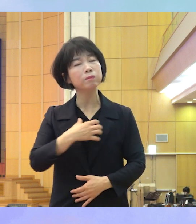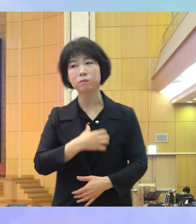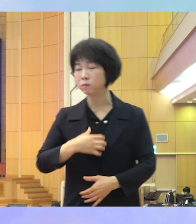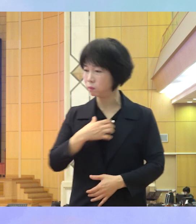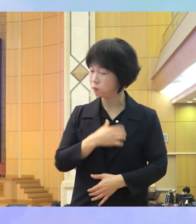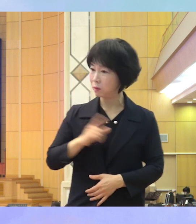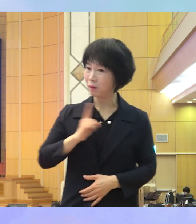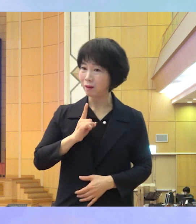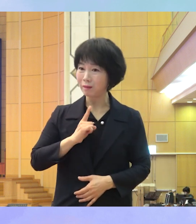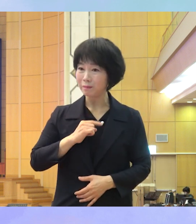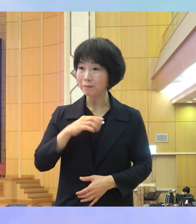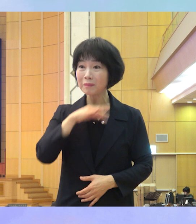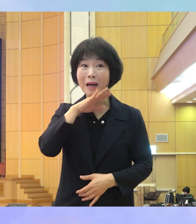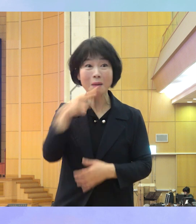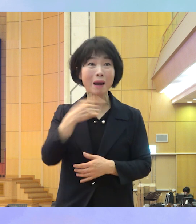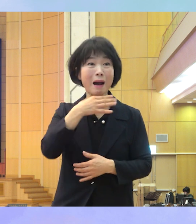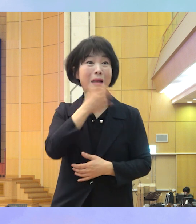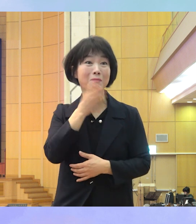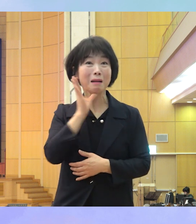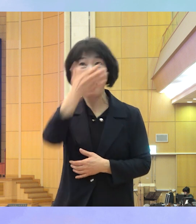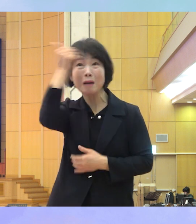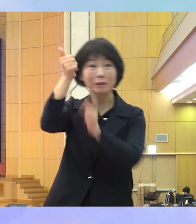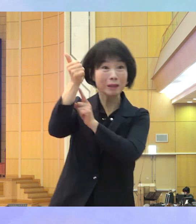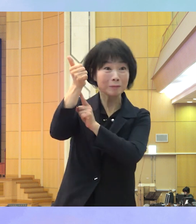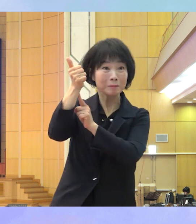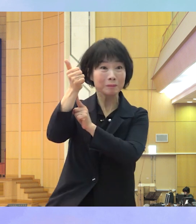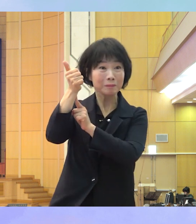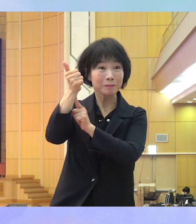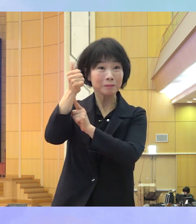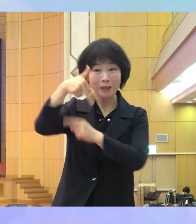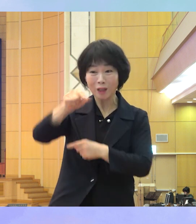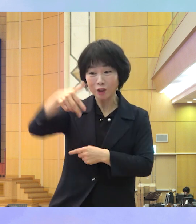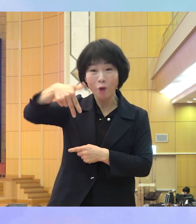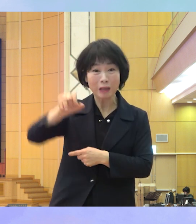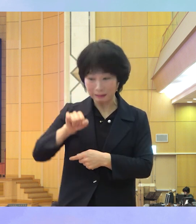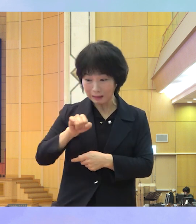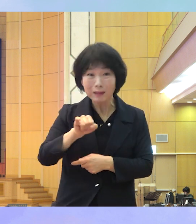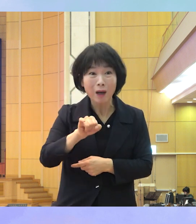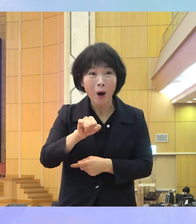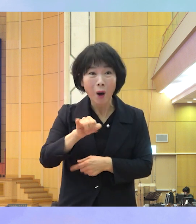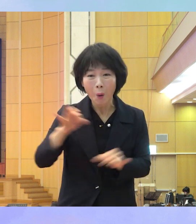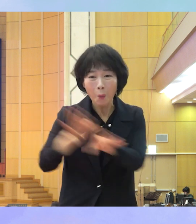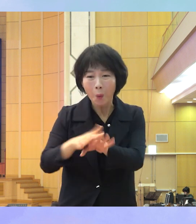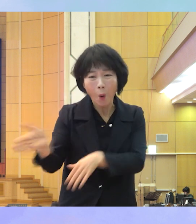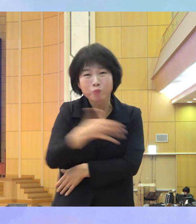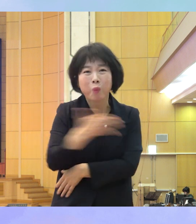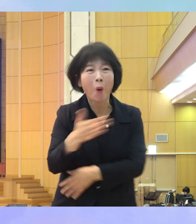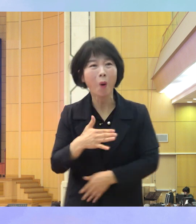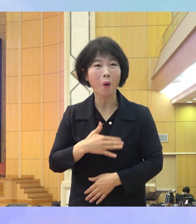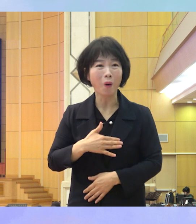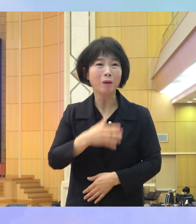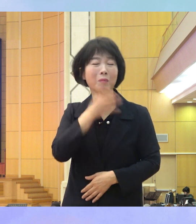남자로서의 정자를, 아이 씨를 심을 수 있는 씨가 없어요.